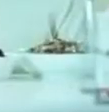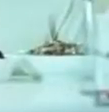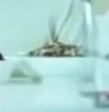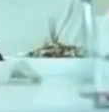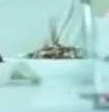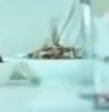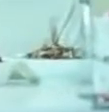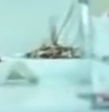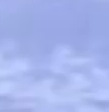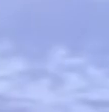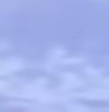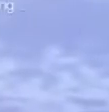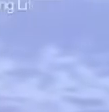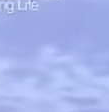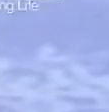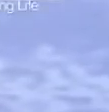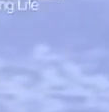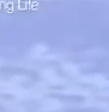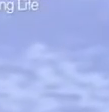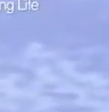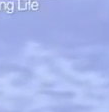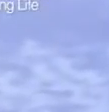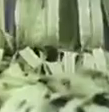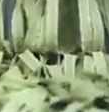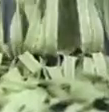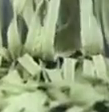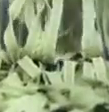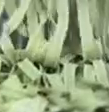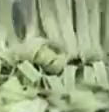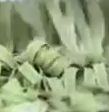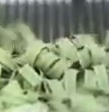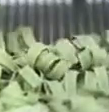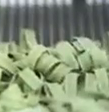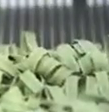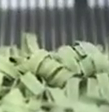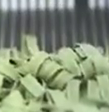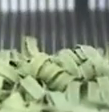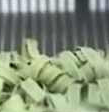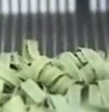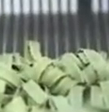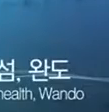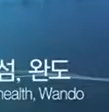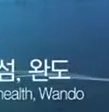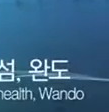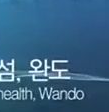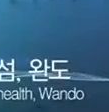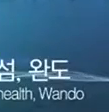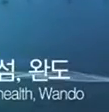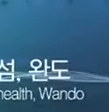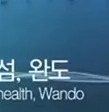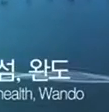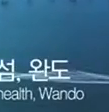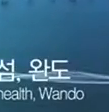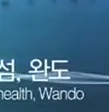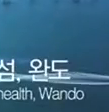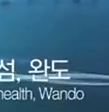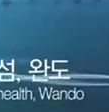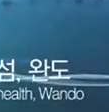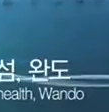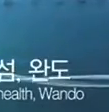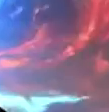바다에서 식탁까지. 웰빙 라이프에서 미래의 대체 식량 자원으로까지. 건강의 섬